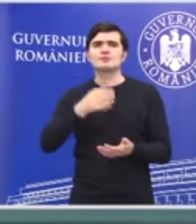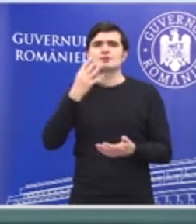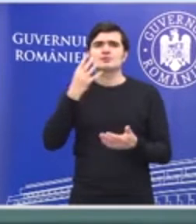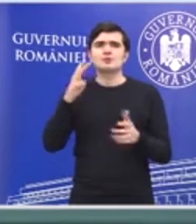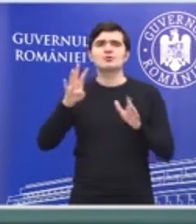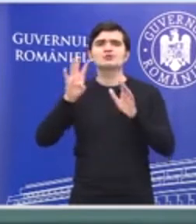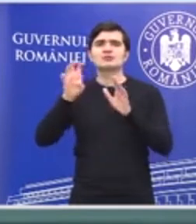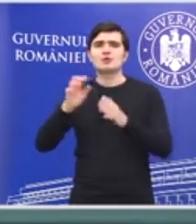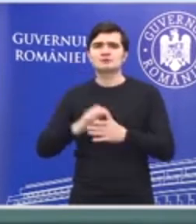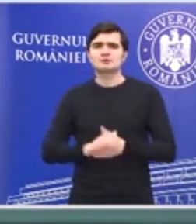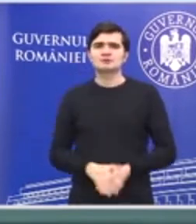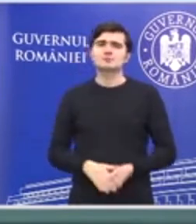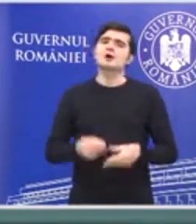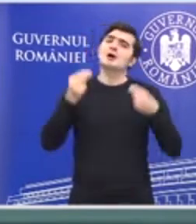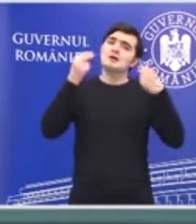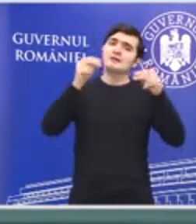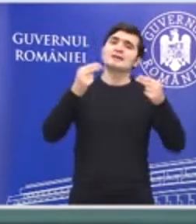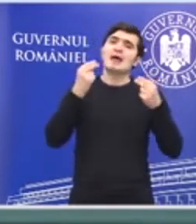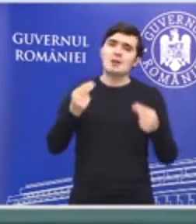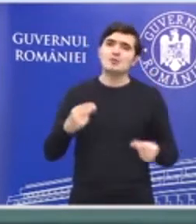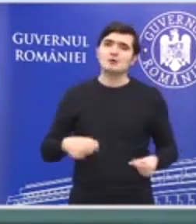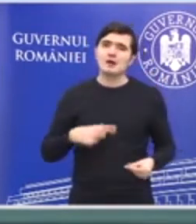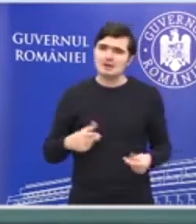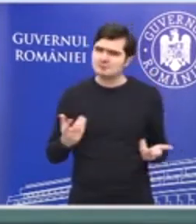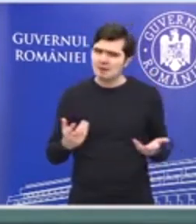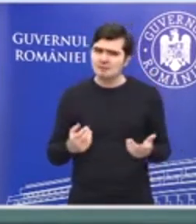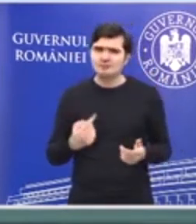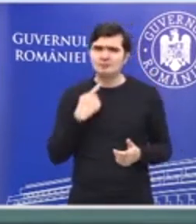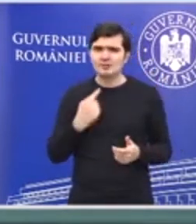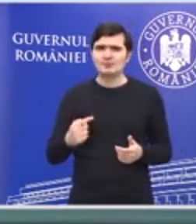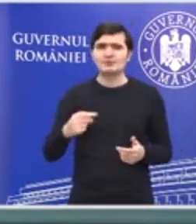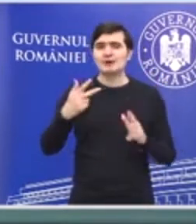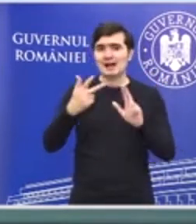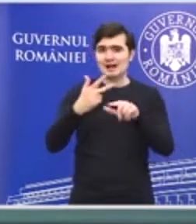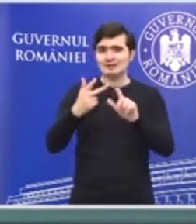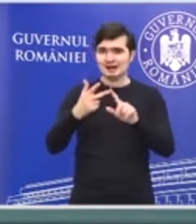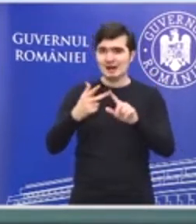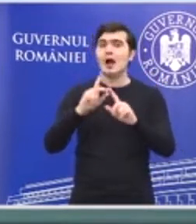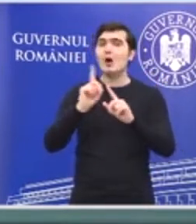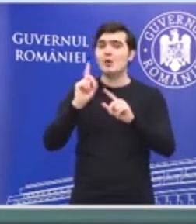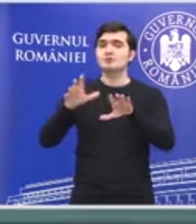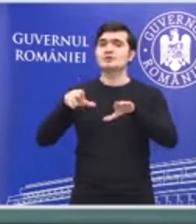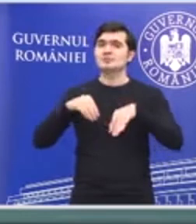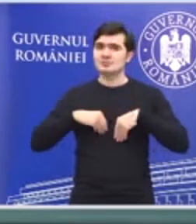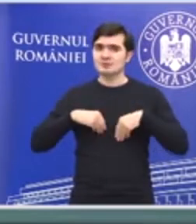879.990. Vestea bună este că în săptămâna a treia vom primi de la